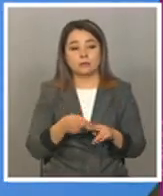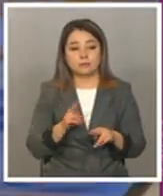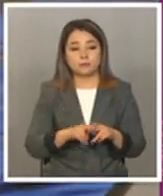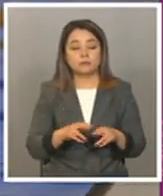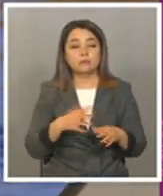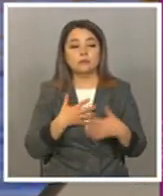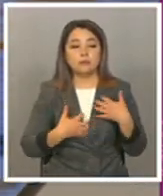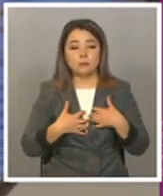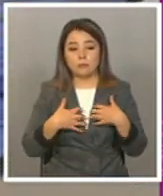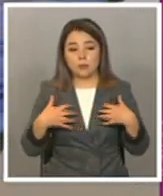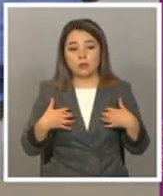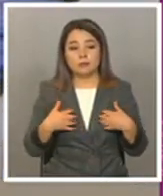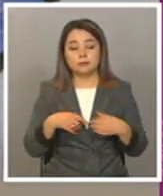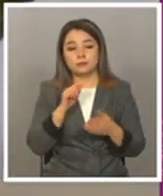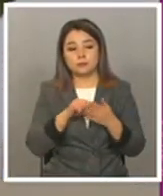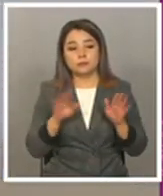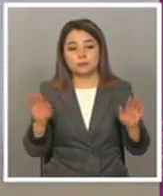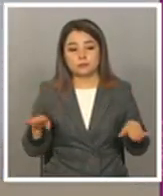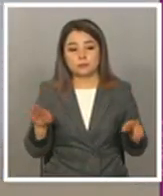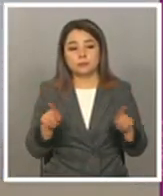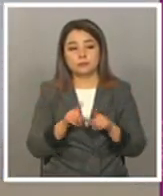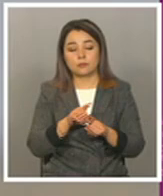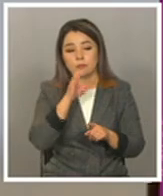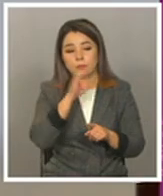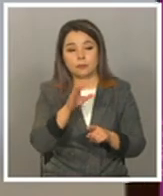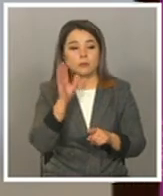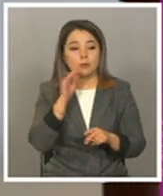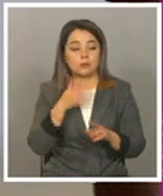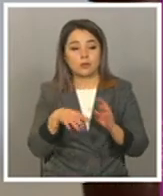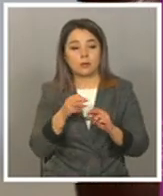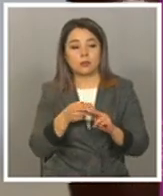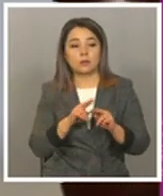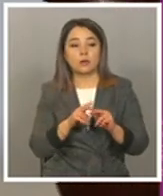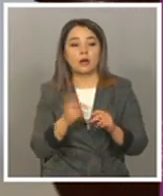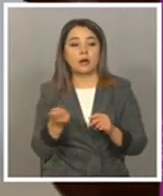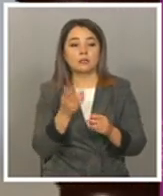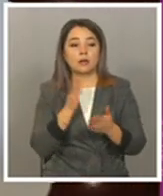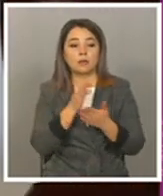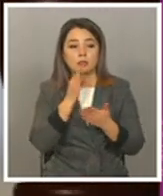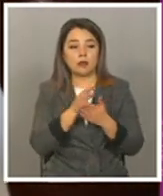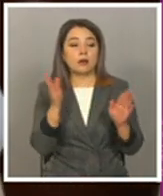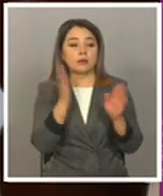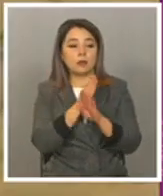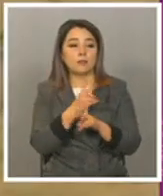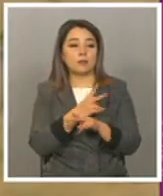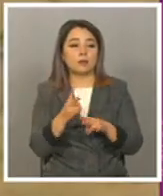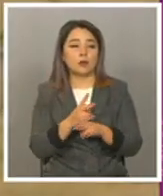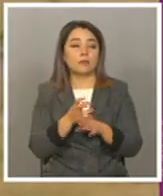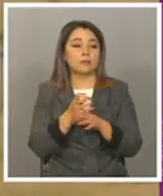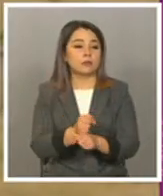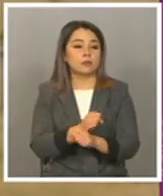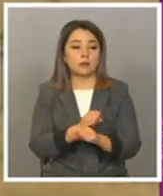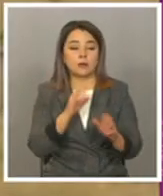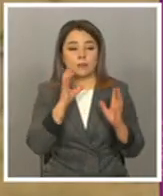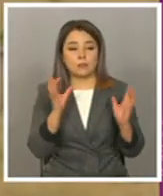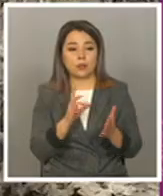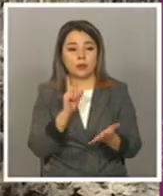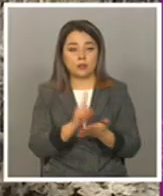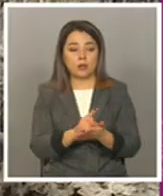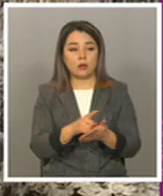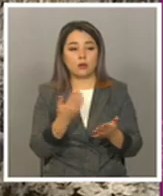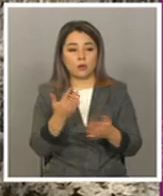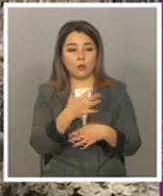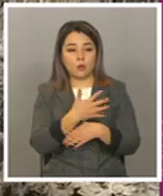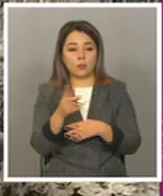азайса, қыран бүркіт пен қасқырдың да саны азаяды. Ал қасқыр азайса, табиғатқа орасан зиян келеді. Себебі қасқыр орман